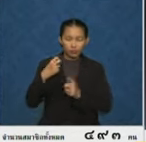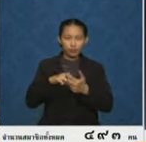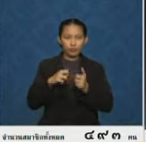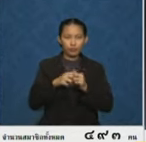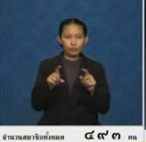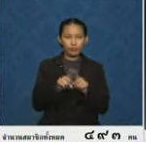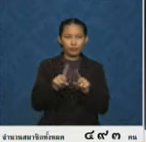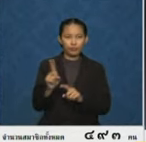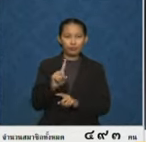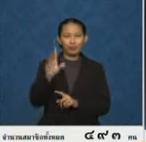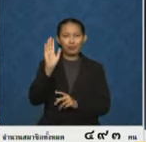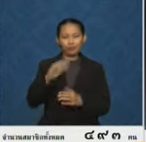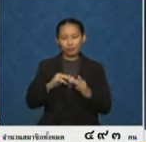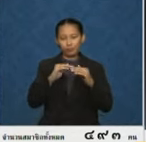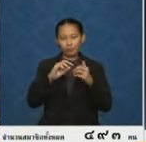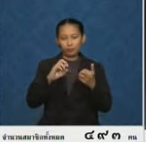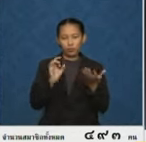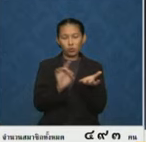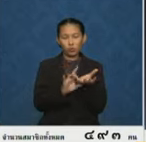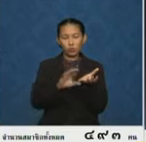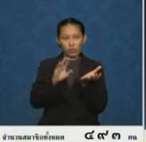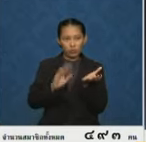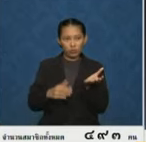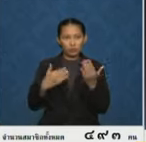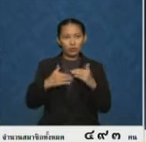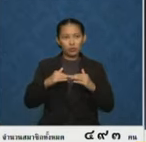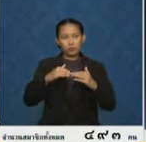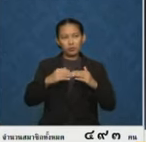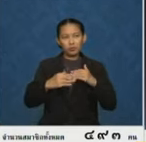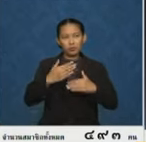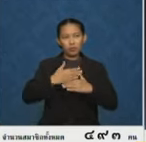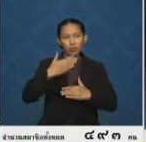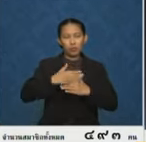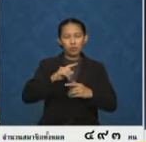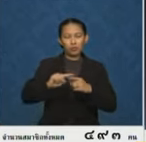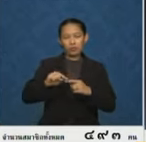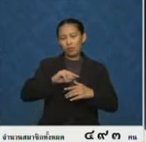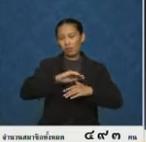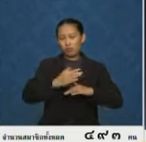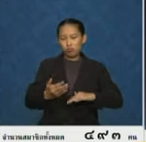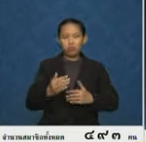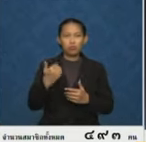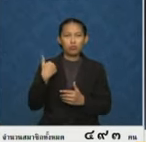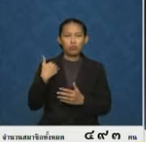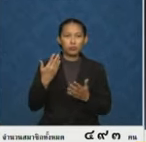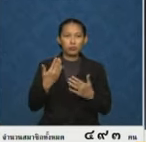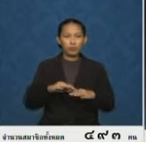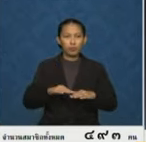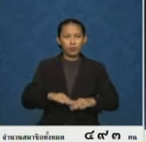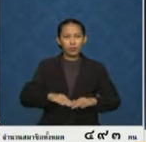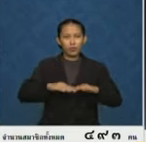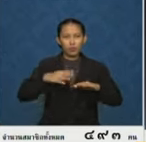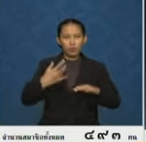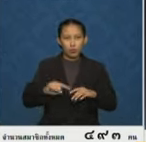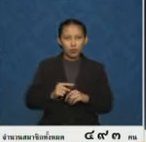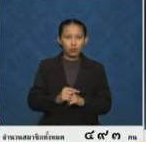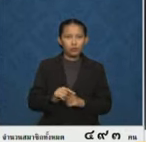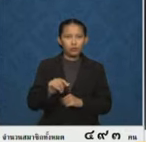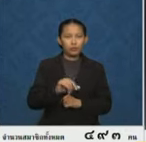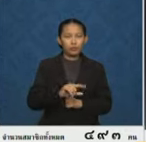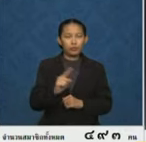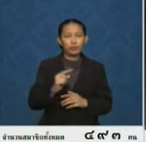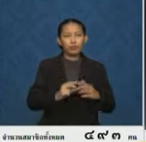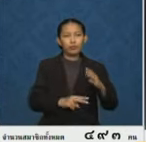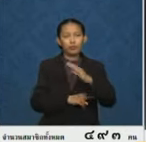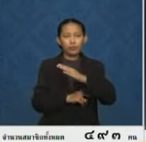เสื่อมสภาพแล้วก็มีการทรุดตกนะครับตลิ่งพังด้านข้างนะครับแล้วก็มีสภาพตื้นเขินรวมทั้งสะพานนะ